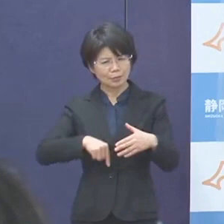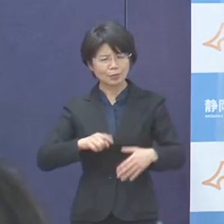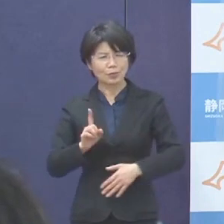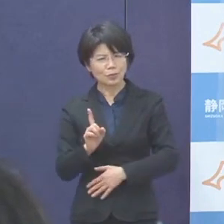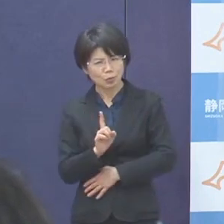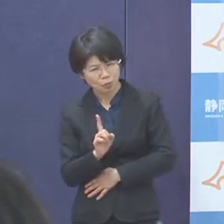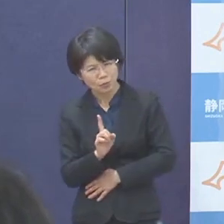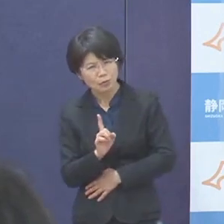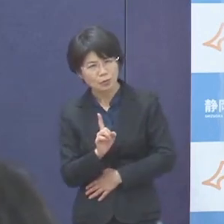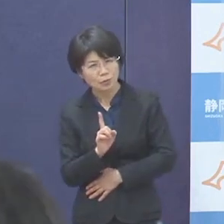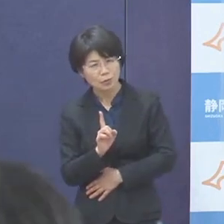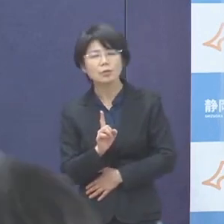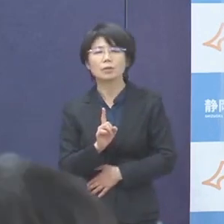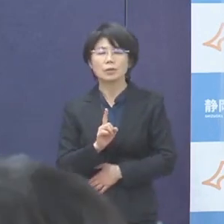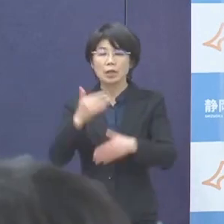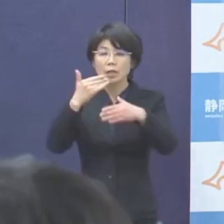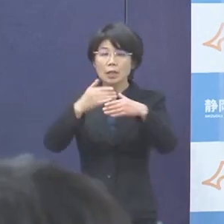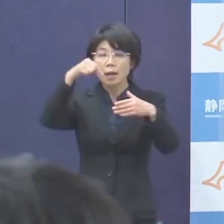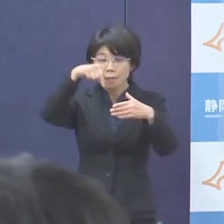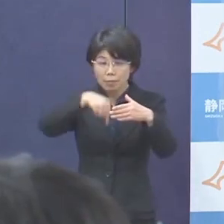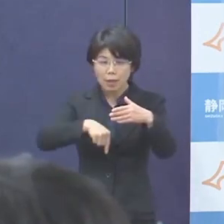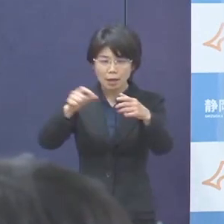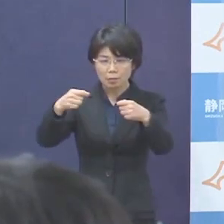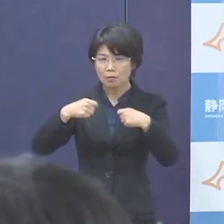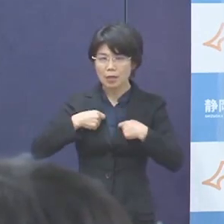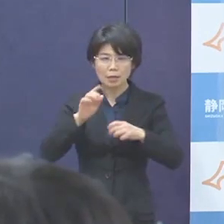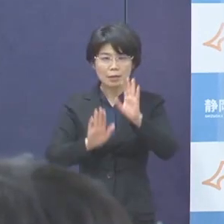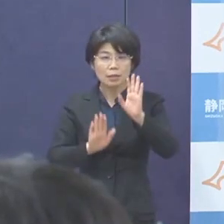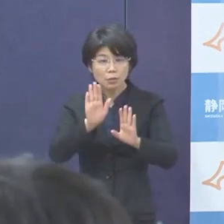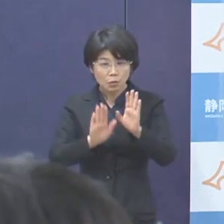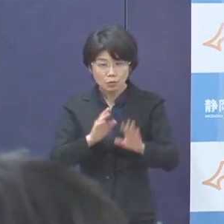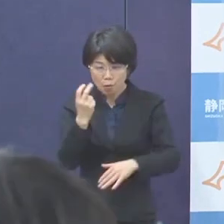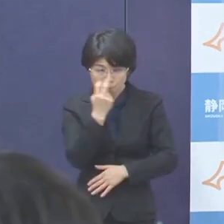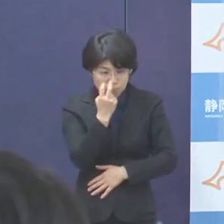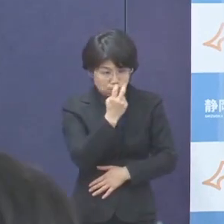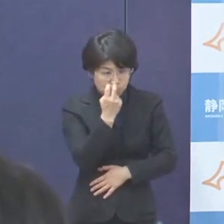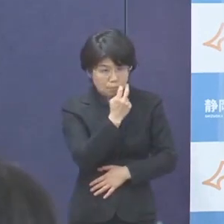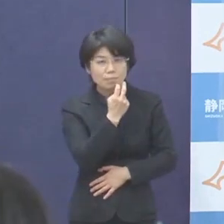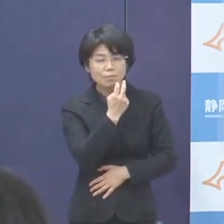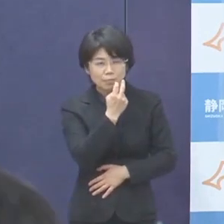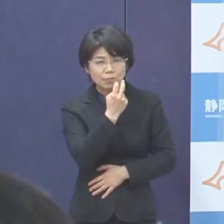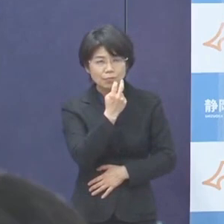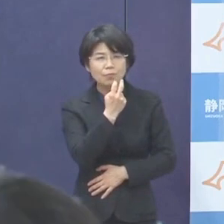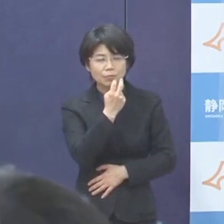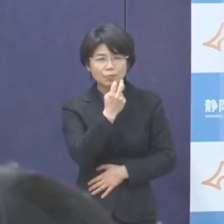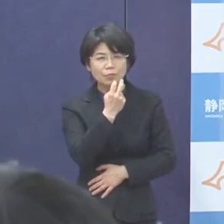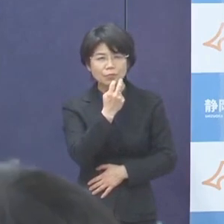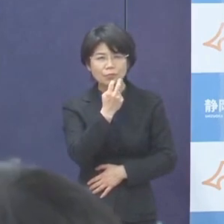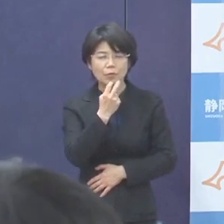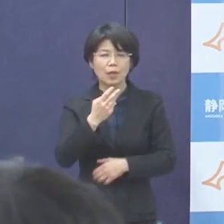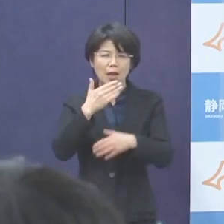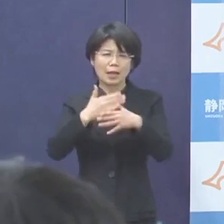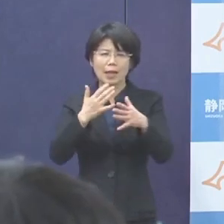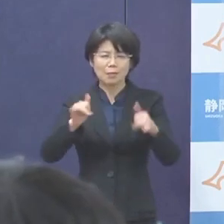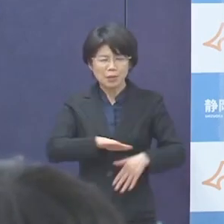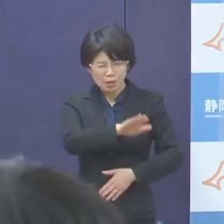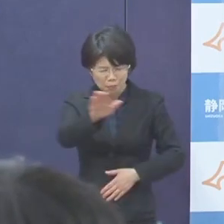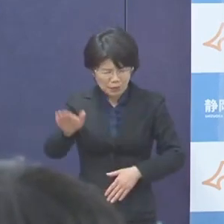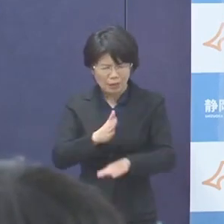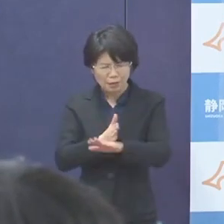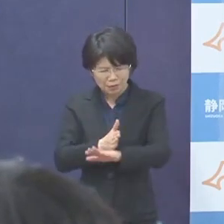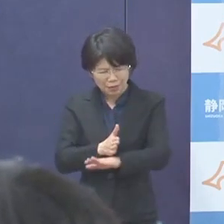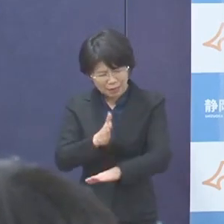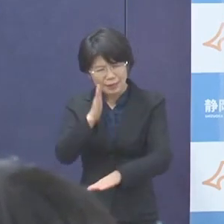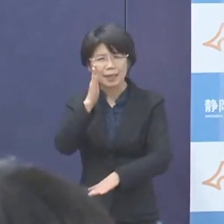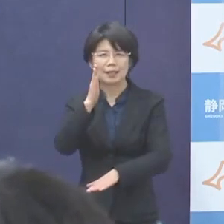、実際に静岡県下における感染状況を見ますと、ありがたいことに県民の皆様のご協力のおか